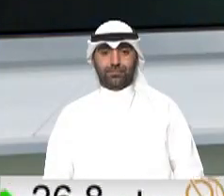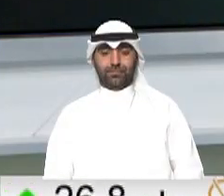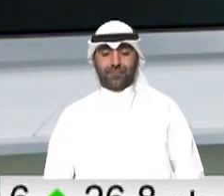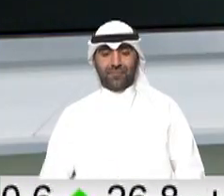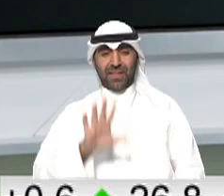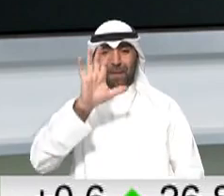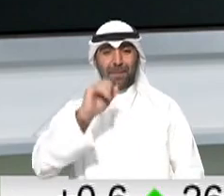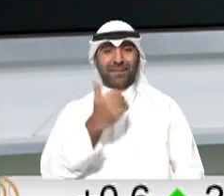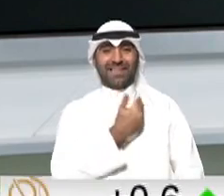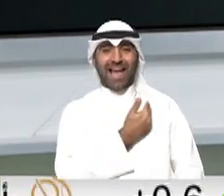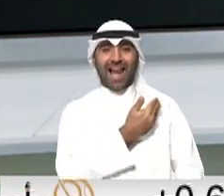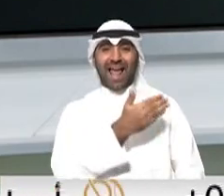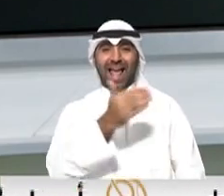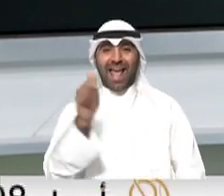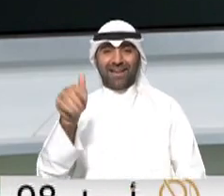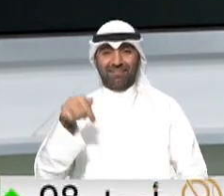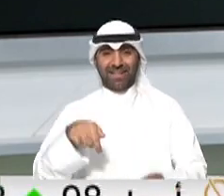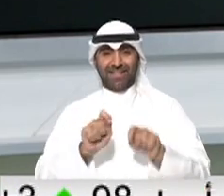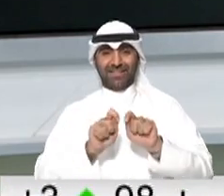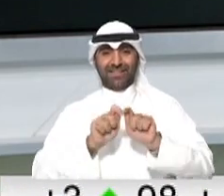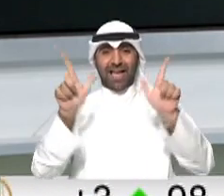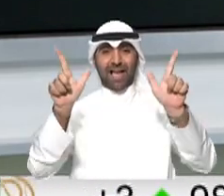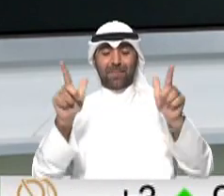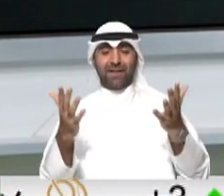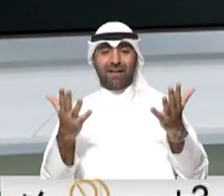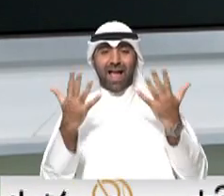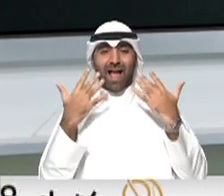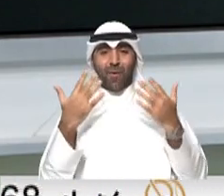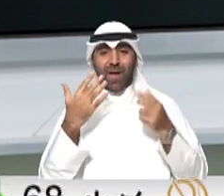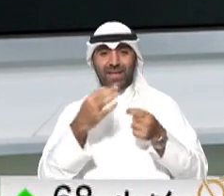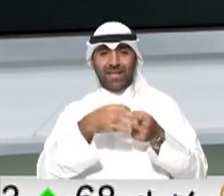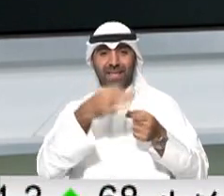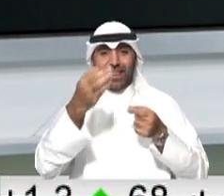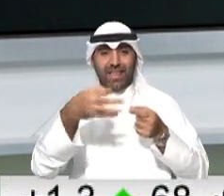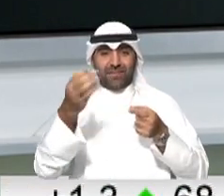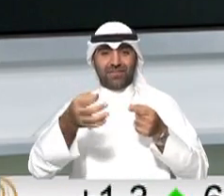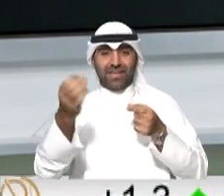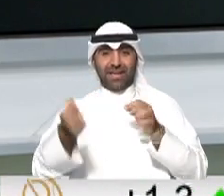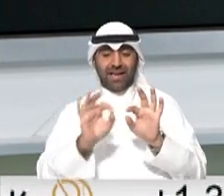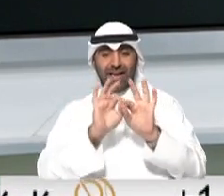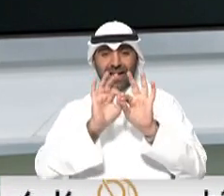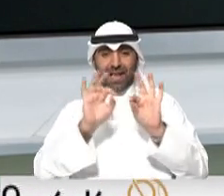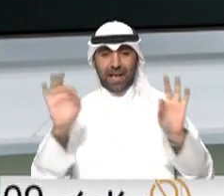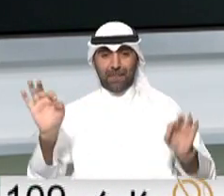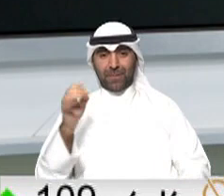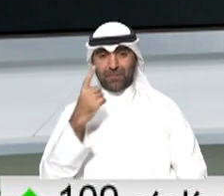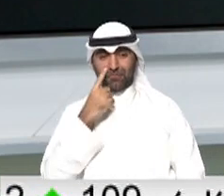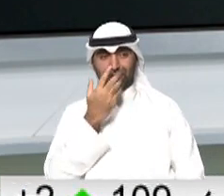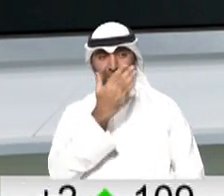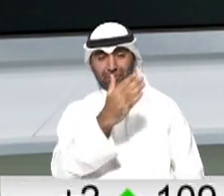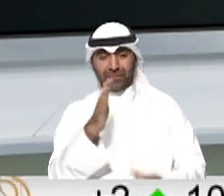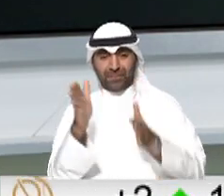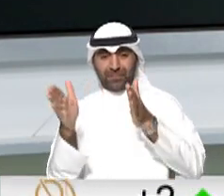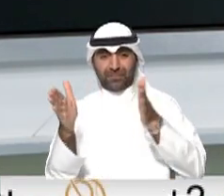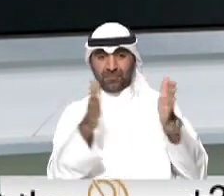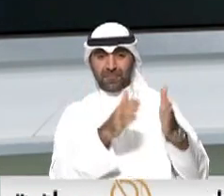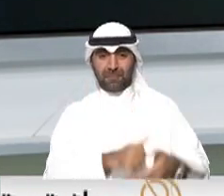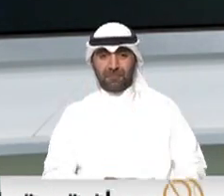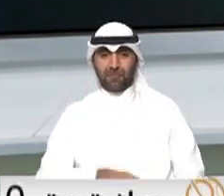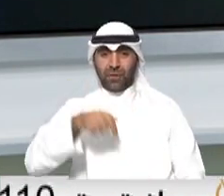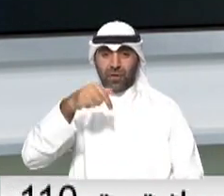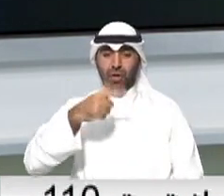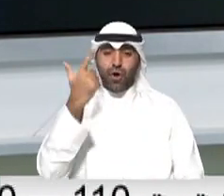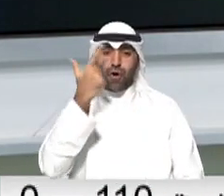أسعد الله أوقاتكم أعزائي المشاهدين في نشرتنا الجوية لهذا اليوم. أجواءنا اليوم غائمة جزئيا، فرص لأمطار